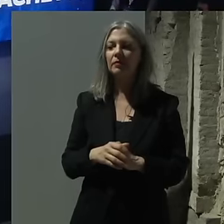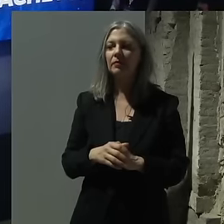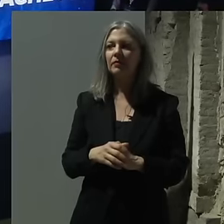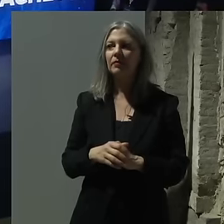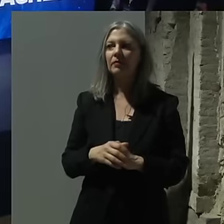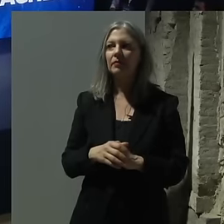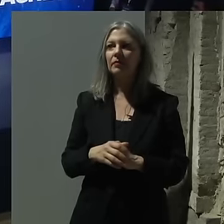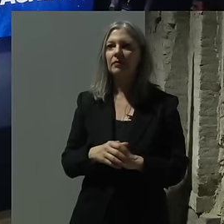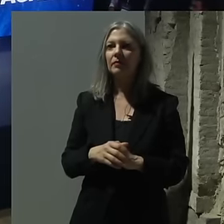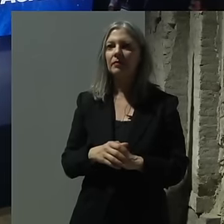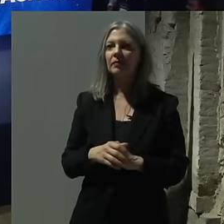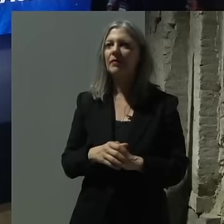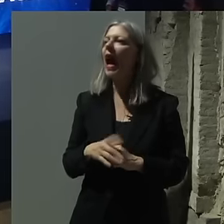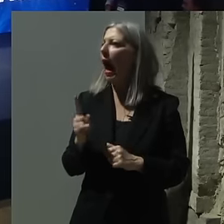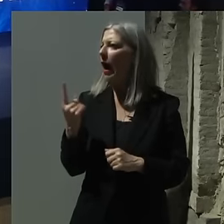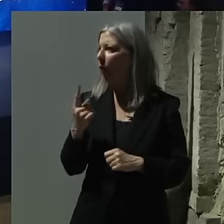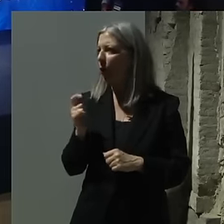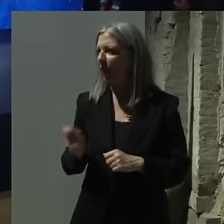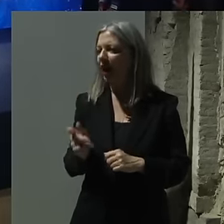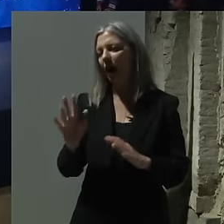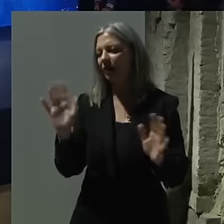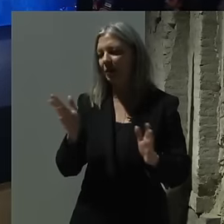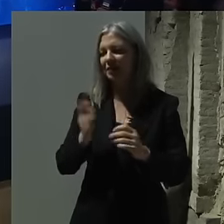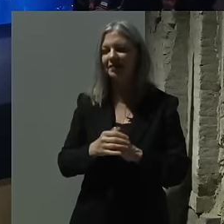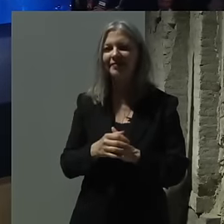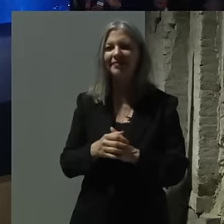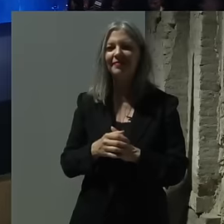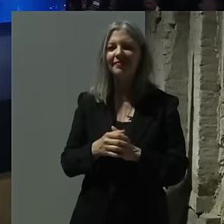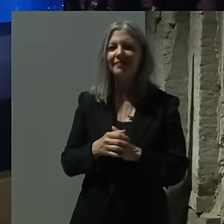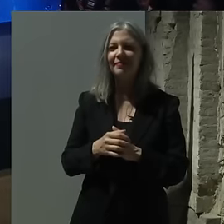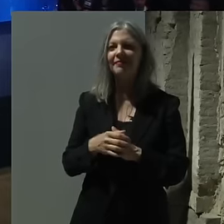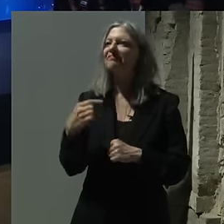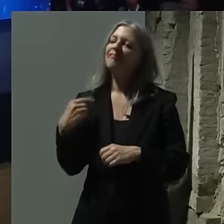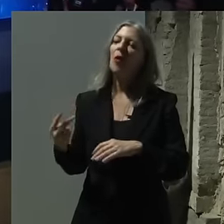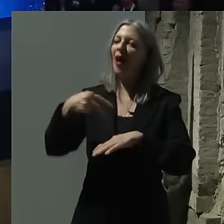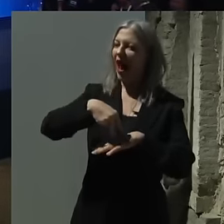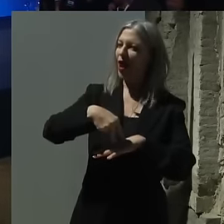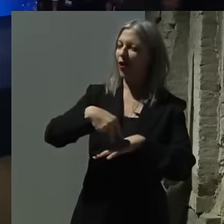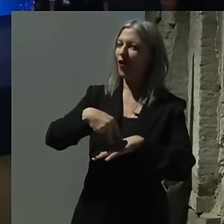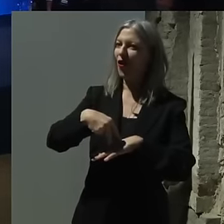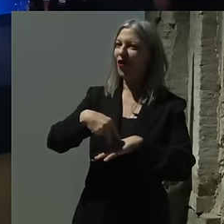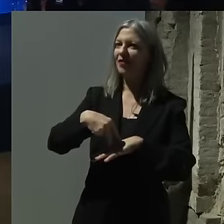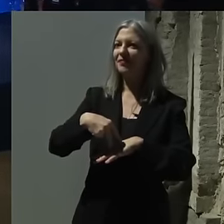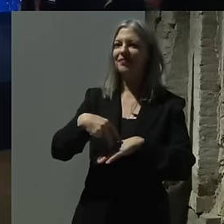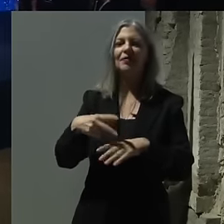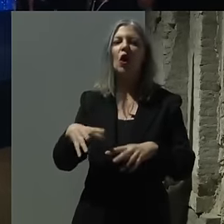Ah, ecco, mi dice che mi si paga per questo, benissimo. Io vorrei chiedere a Giuseppe Gullotta di venire qui sul palco.